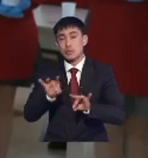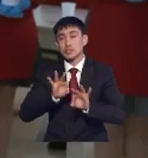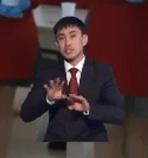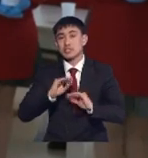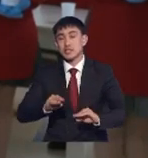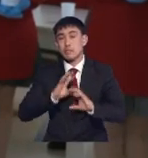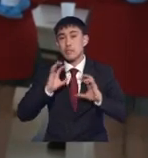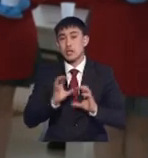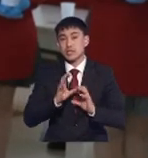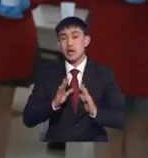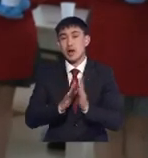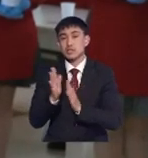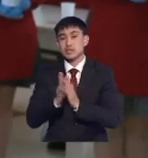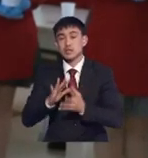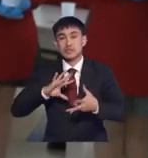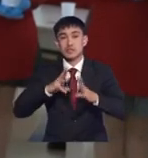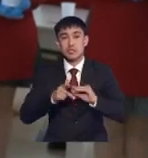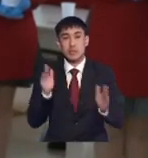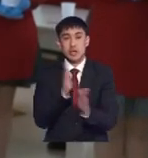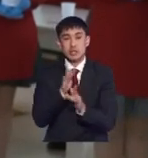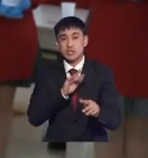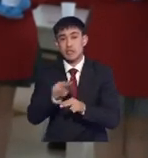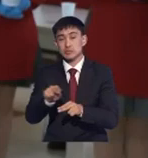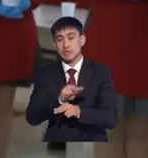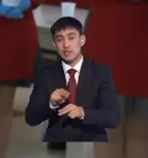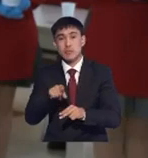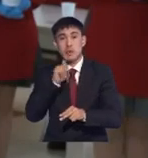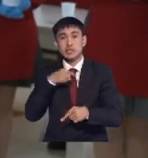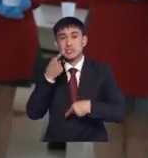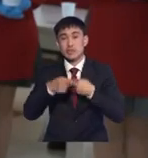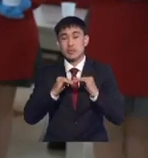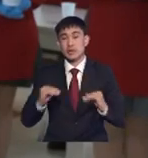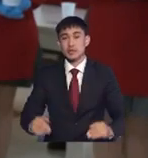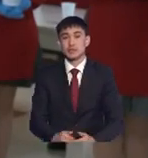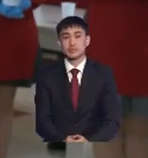бережном отношении к растениям и в целом экологическое воспитание подрастающего поколения.